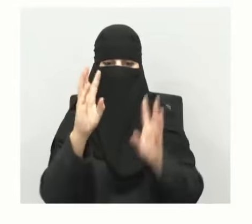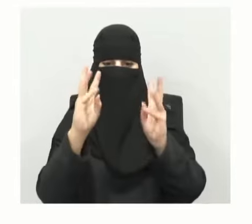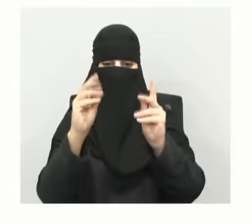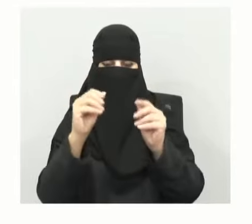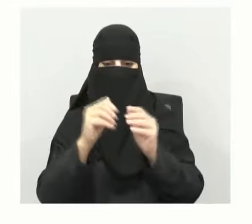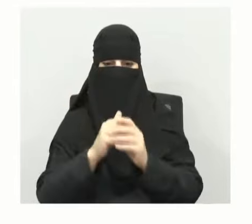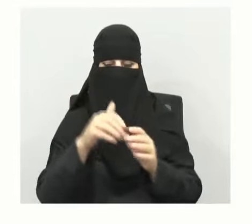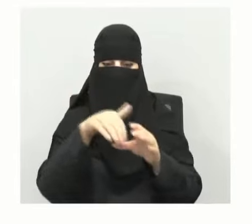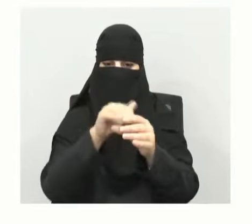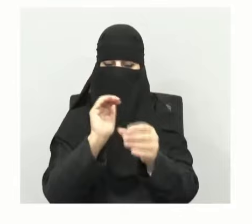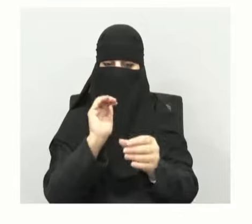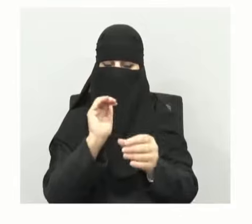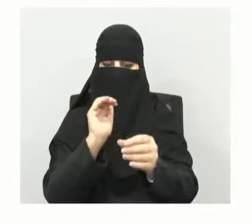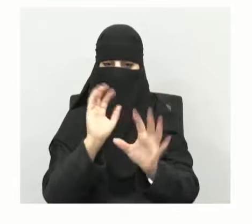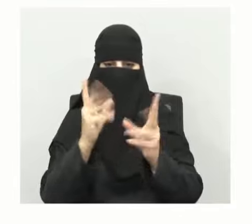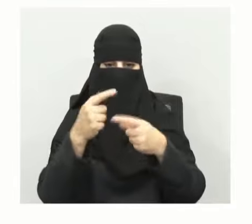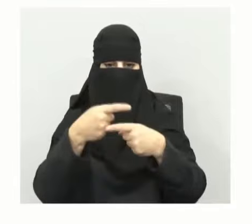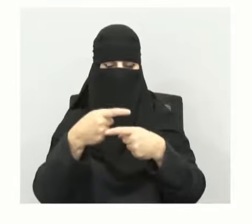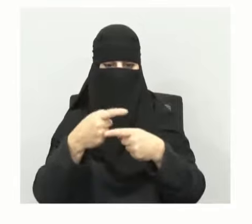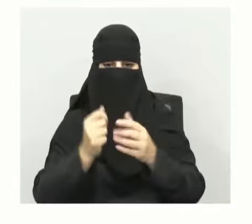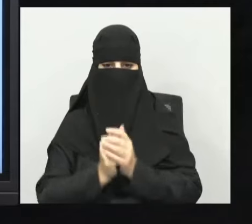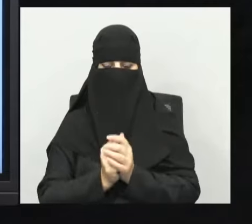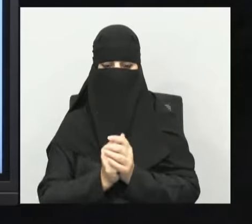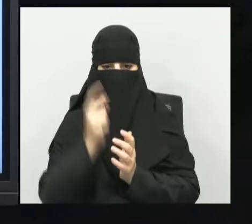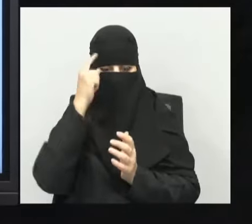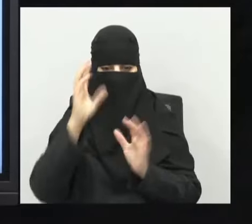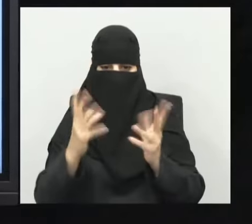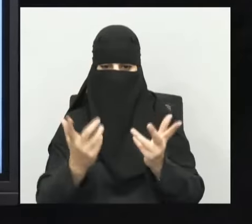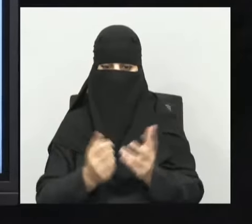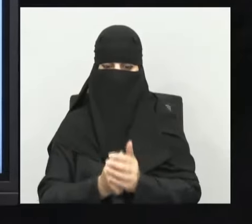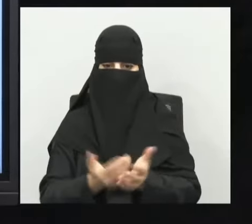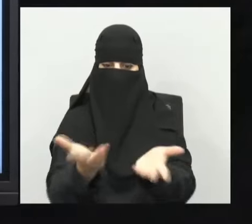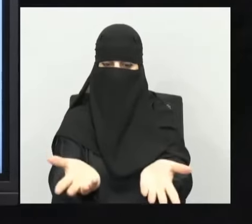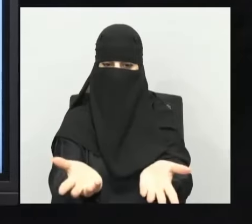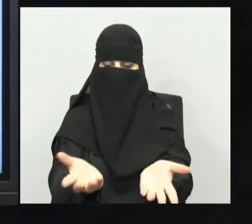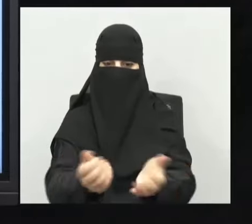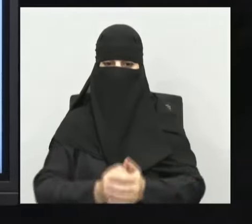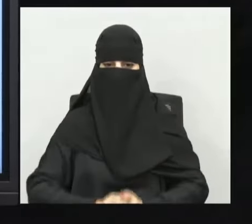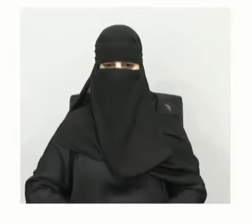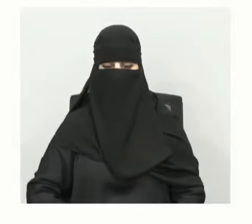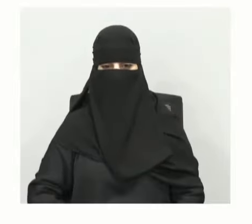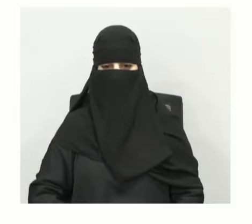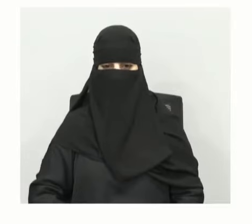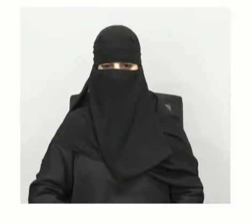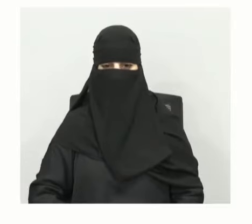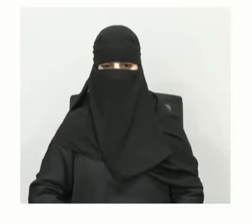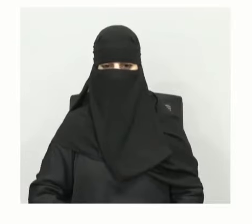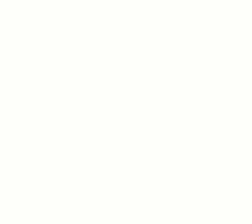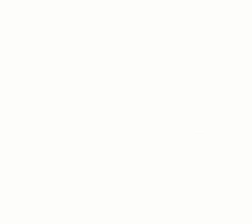سيكون لدينا في المخرجات ما رايكم يا ابطال تفضلوا بارك الله فيكم معكم وقتكم